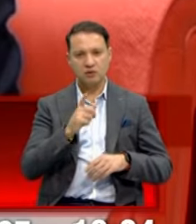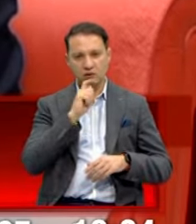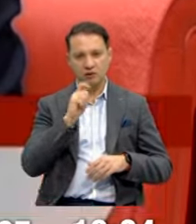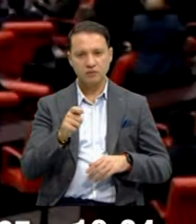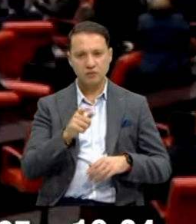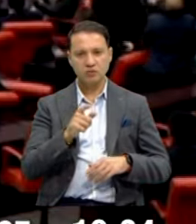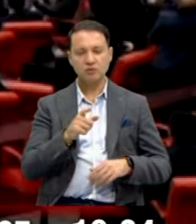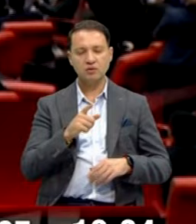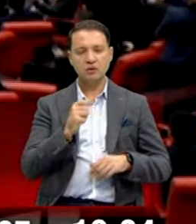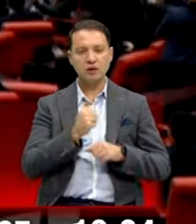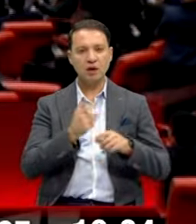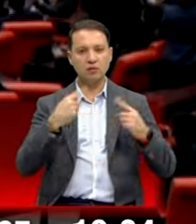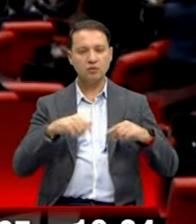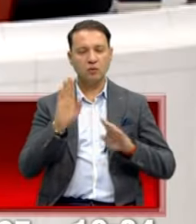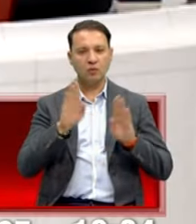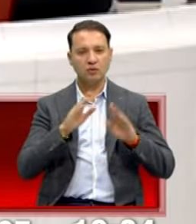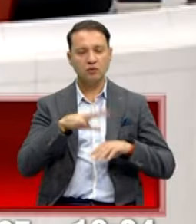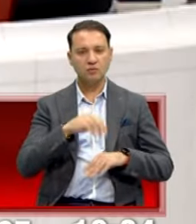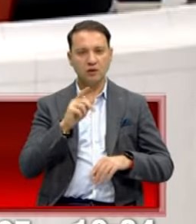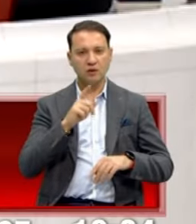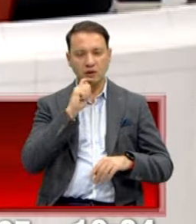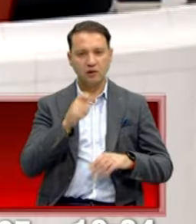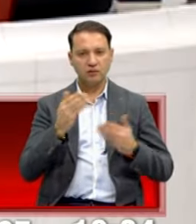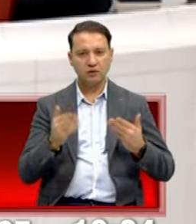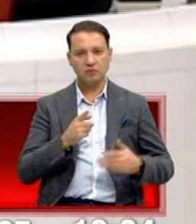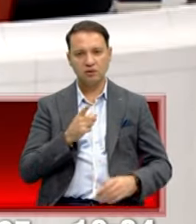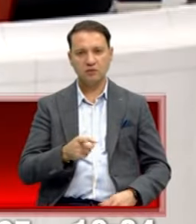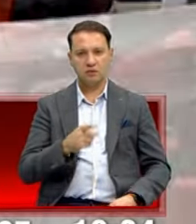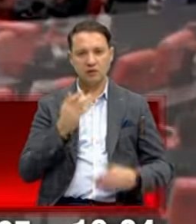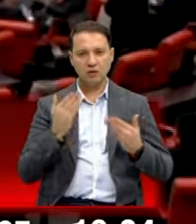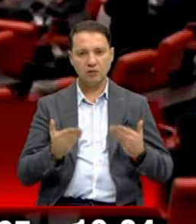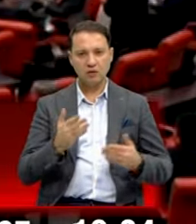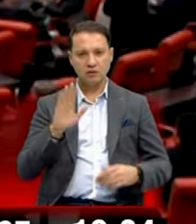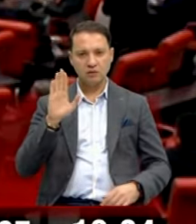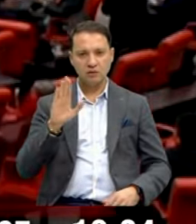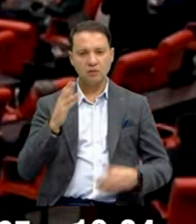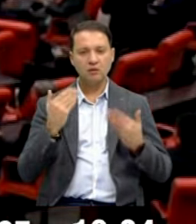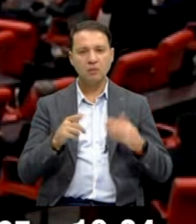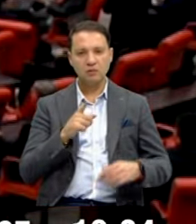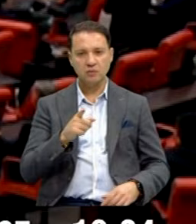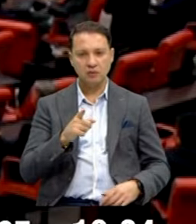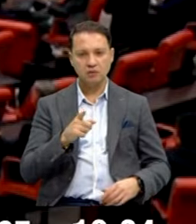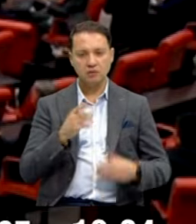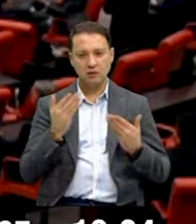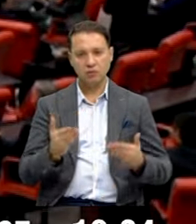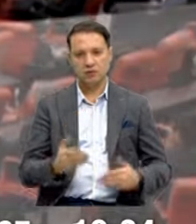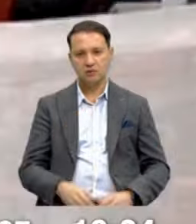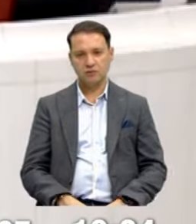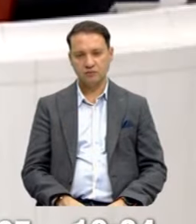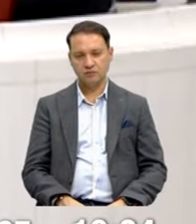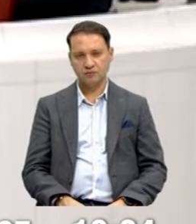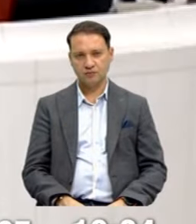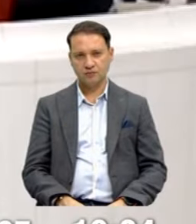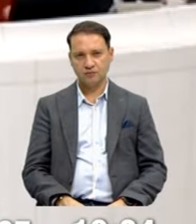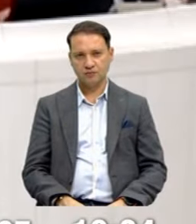teklif ediyoruz. Genel kurulda oylanan komisyon teklifi kabul edildi. Kabul edenler, kabul etmeyenler kabul edilmiştir.